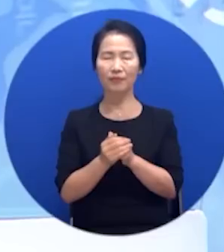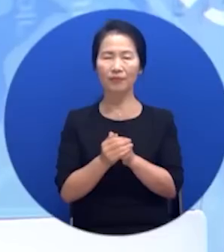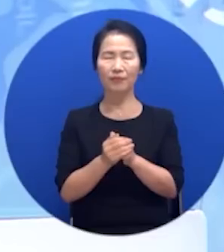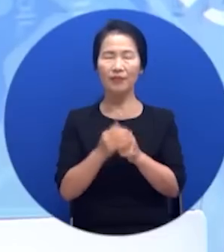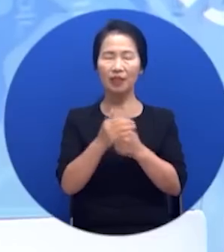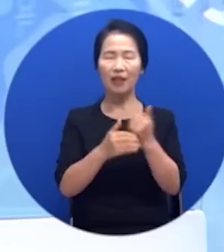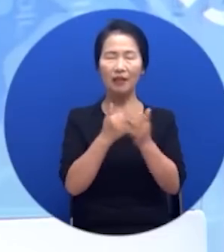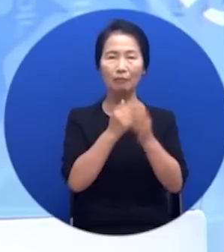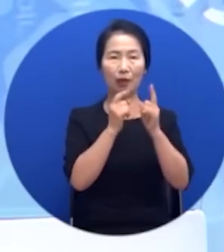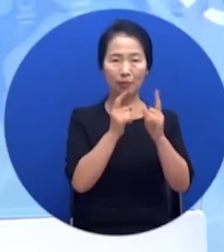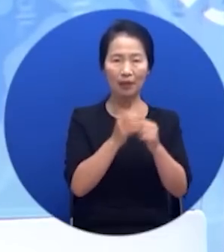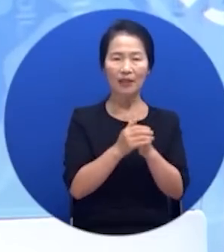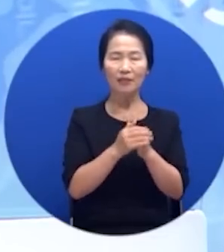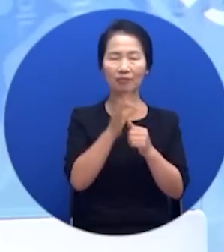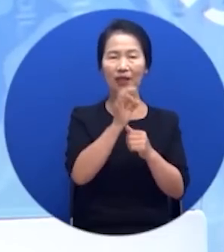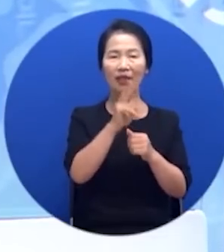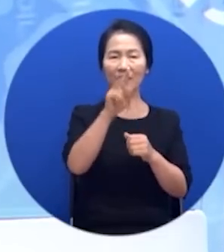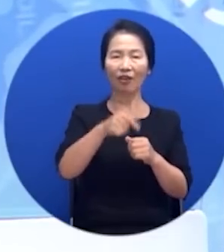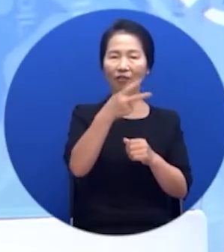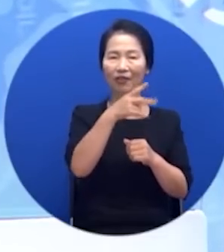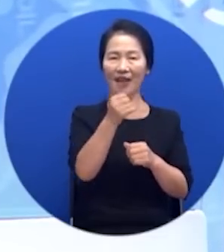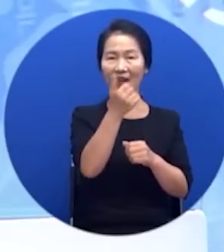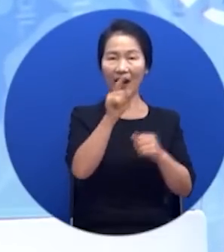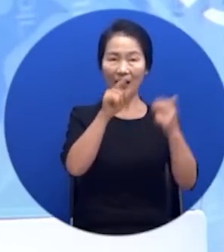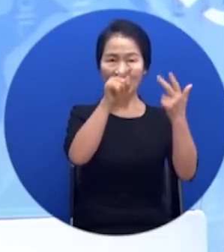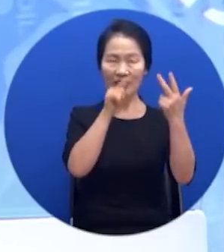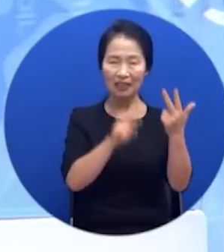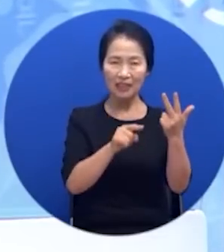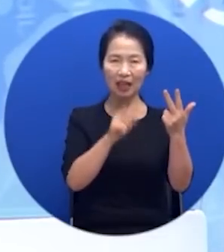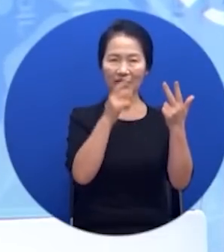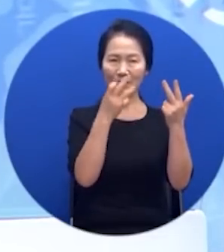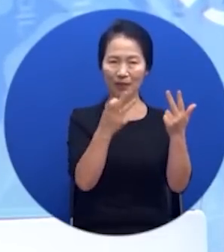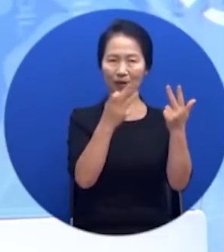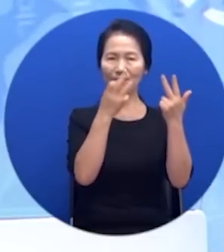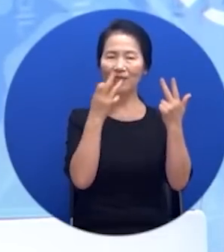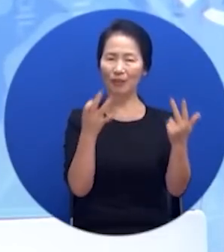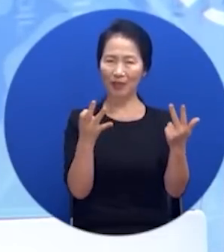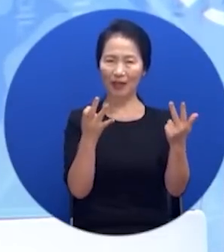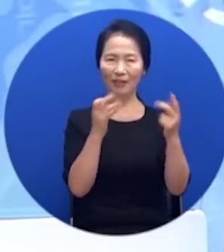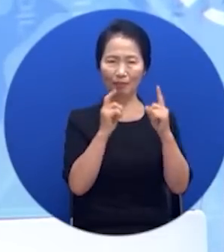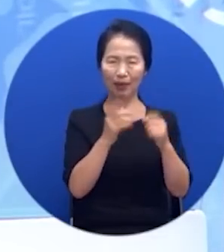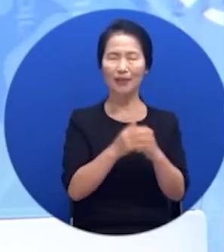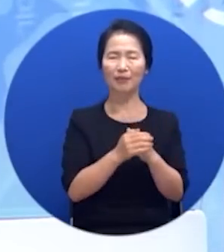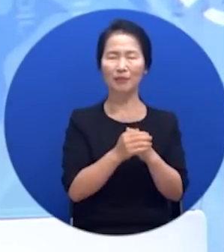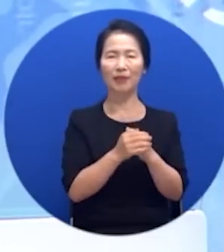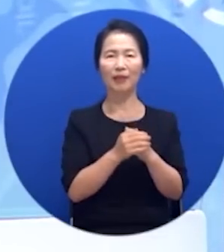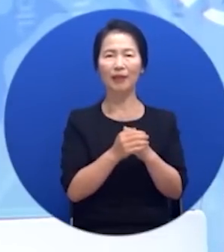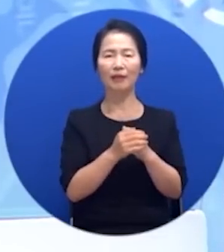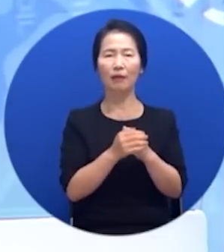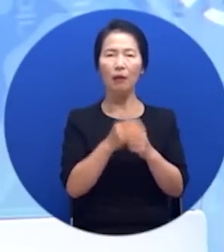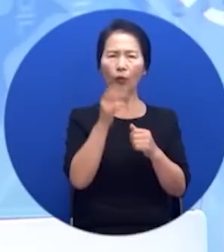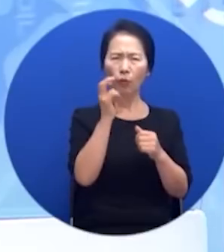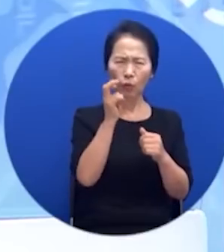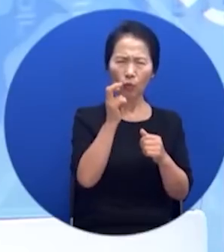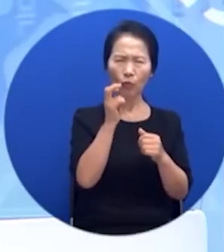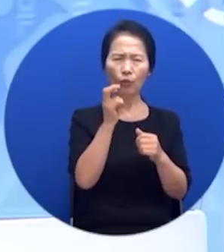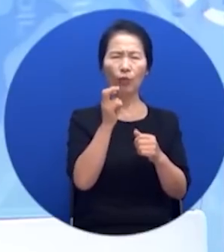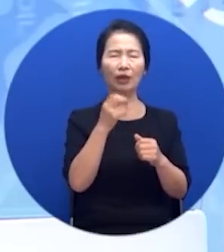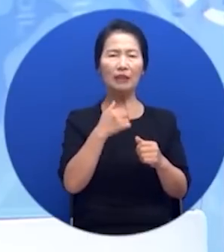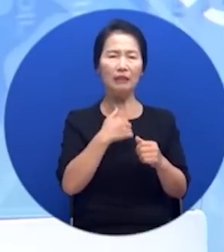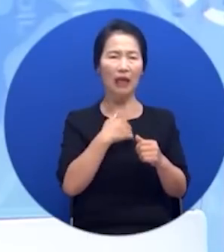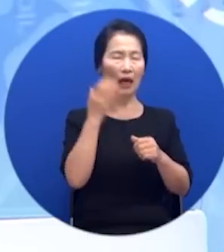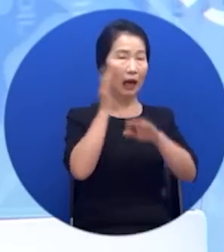하나님의 말씀은 역대하 7장 13절 14절 말씀입니다. 혹 내가 하늘을